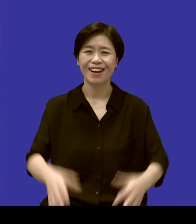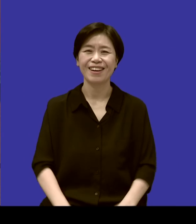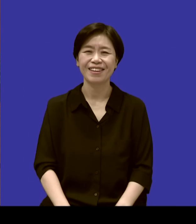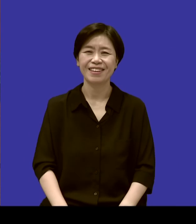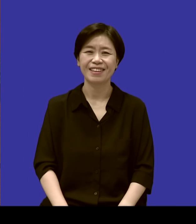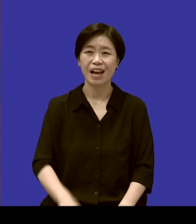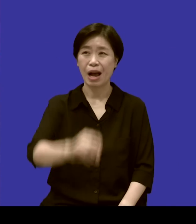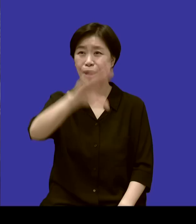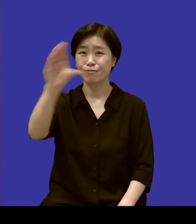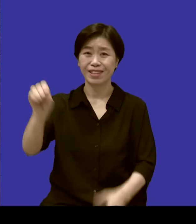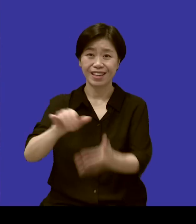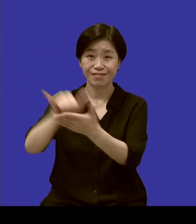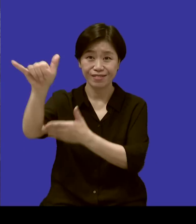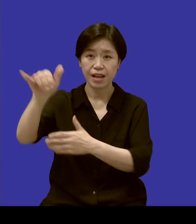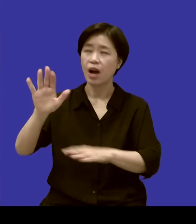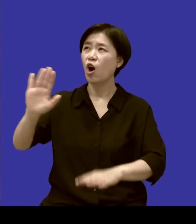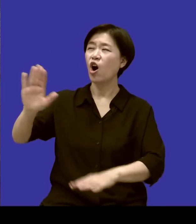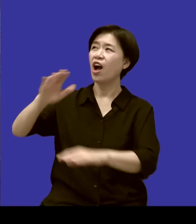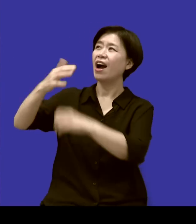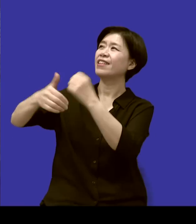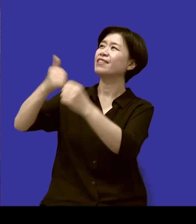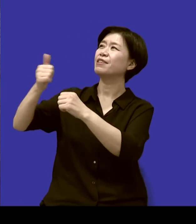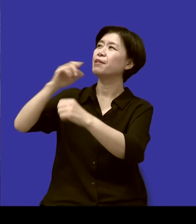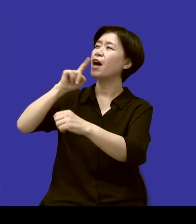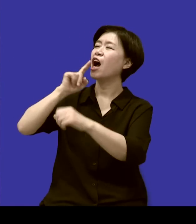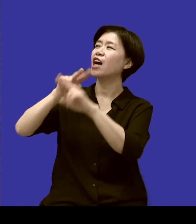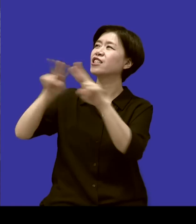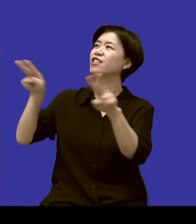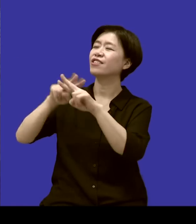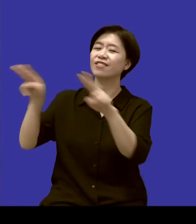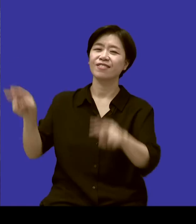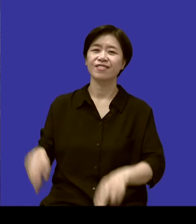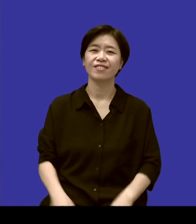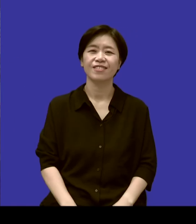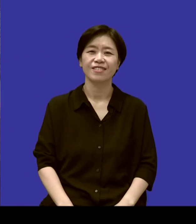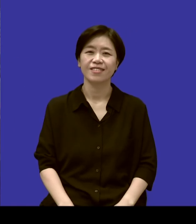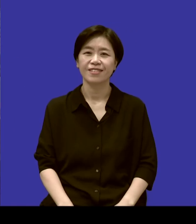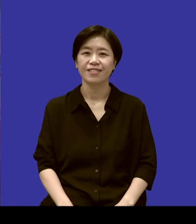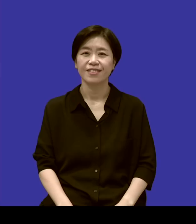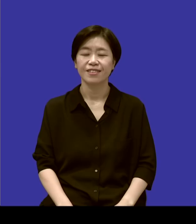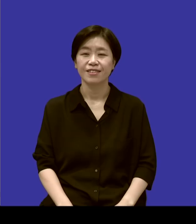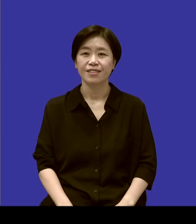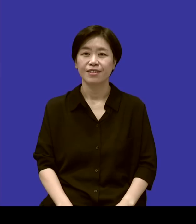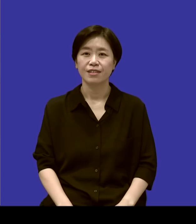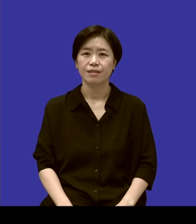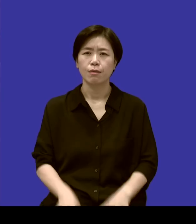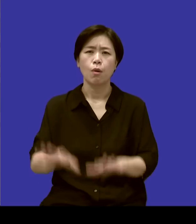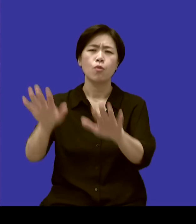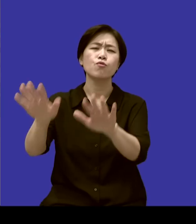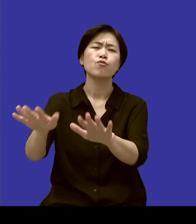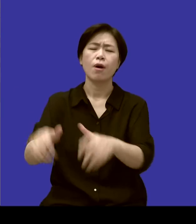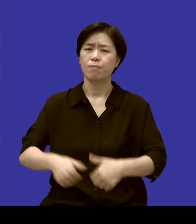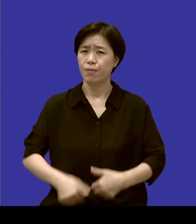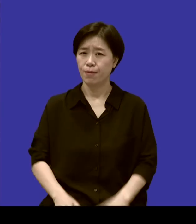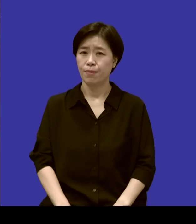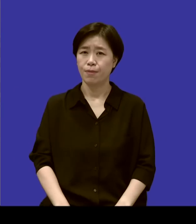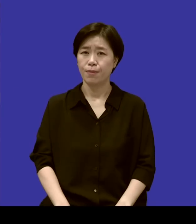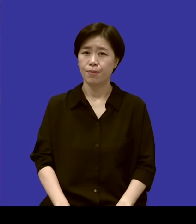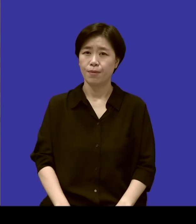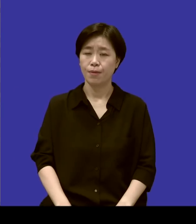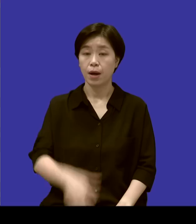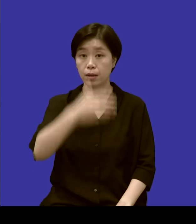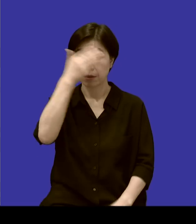하지 마십시오. 아프리카. 취소. 하나님 취소요. 취소. 떠나요. 그래서 우리 말려야 돼. 그래서